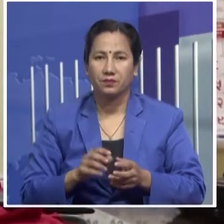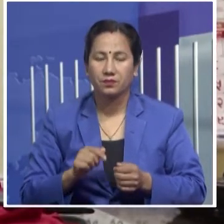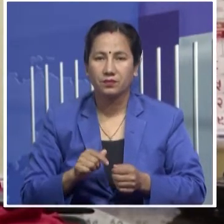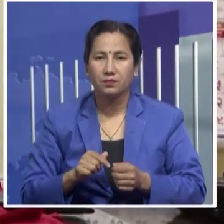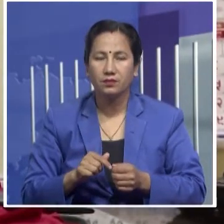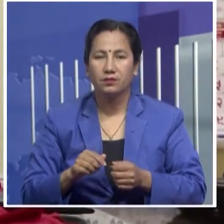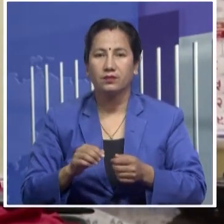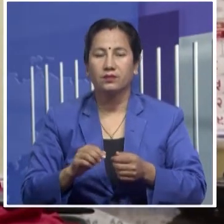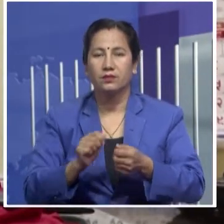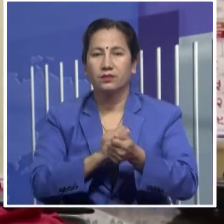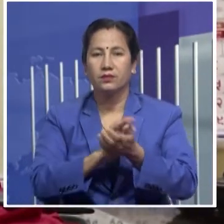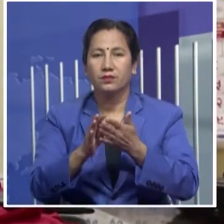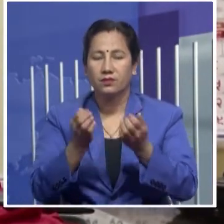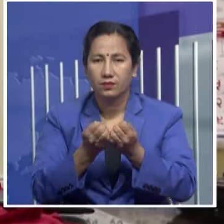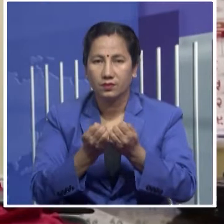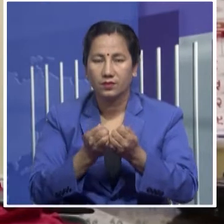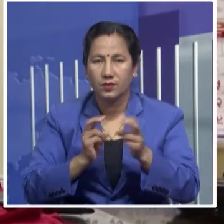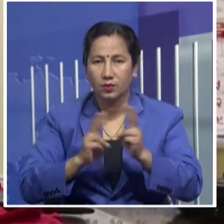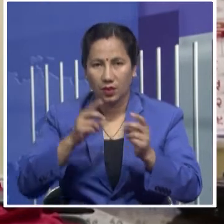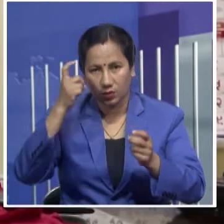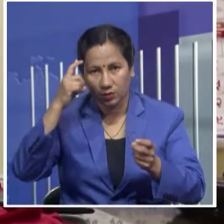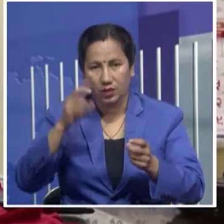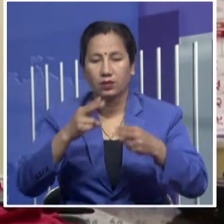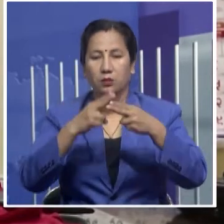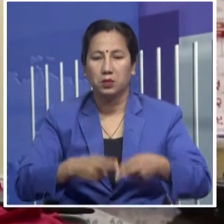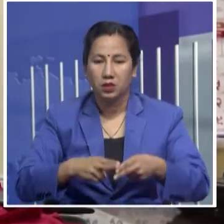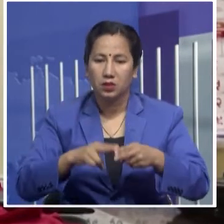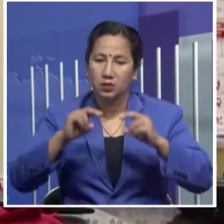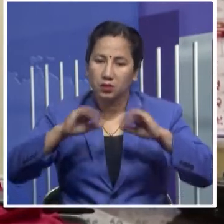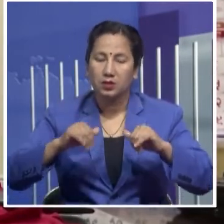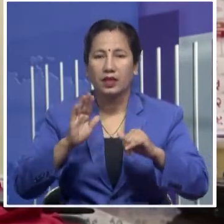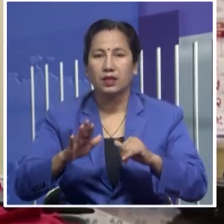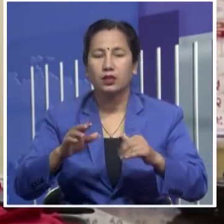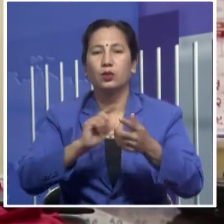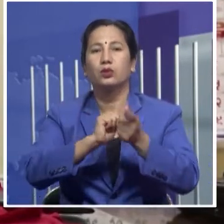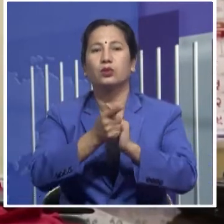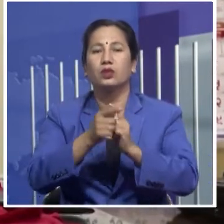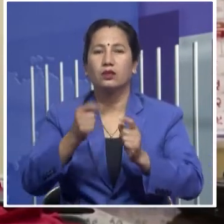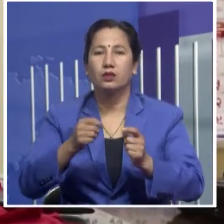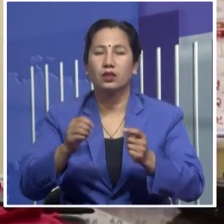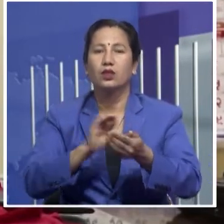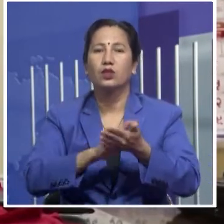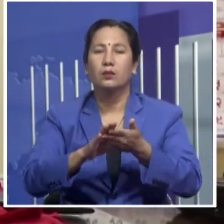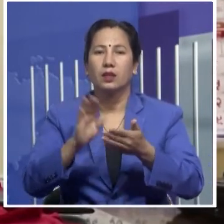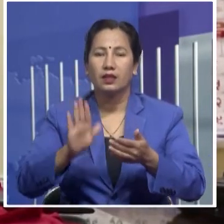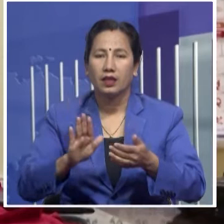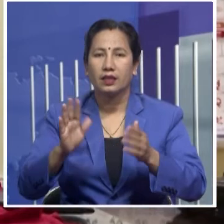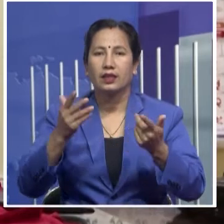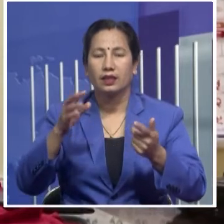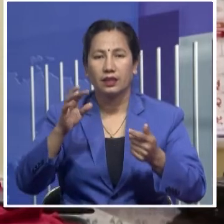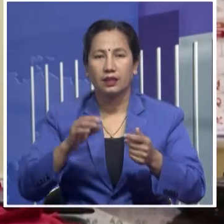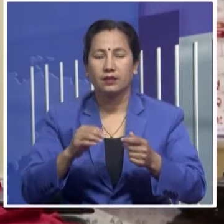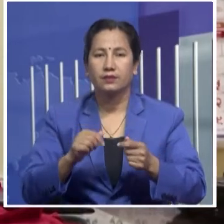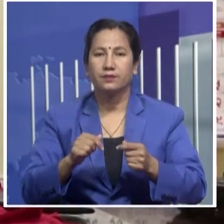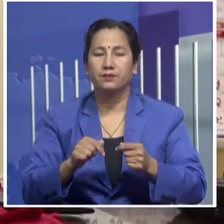त सुधार गर्ने कुराहरू पनि हामीले यहाँ सोचेका छौँ, बजेट छुट्याएका छौँ, सुधार हुन्छ र अब सफा गर्ने, अब त्यो गर्ने, सञ्चालन गर्ने कसरी